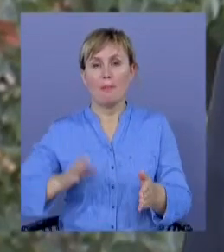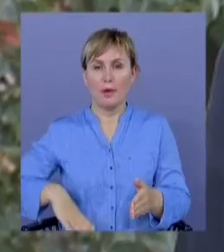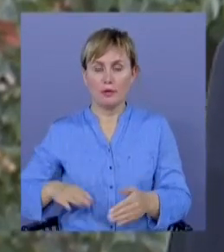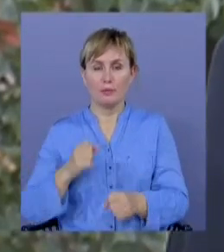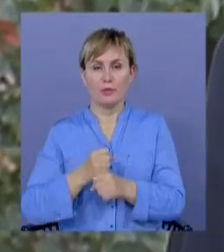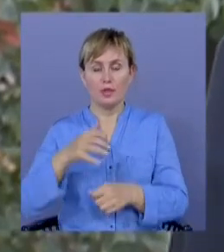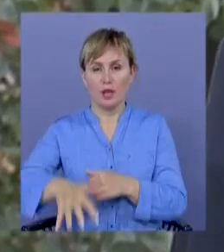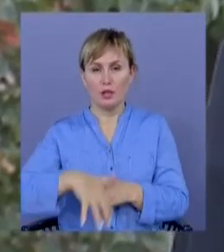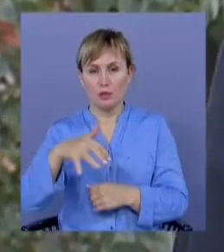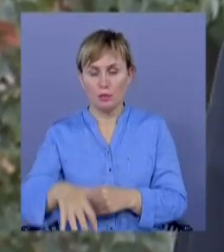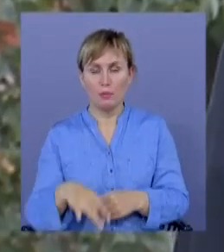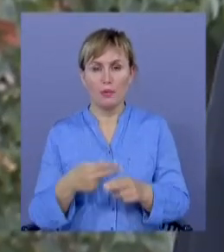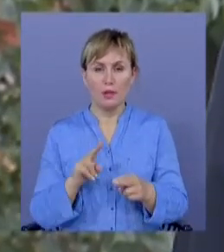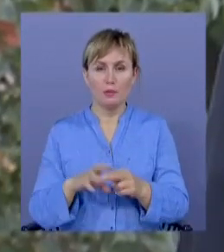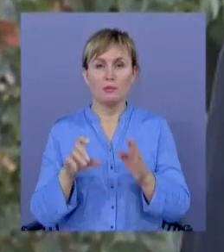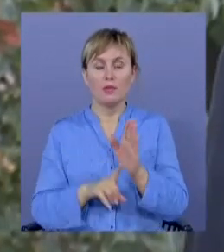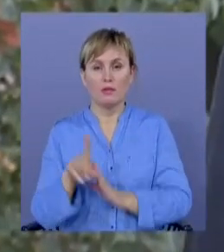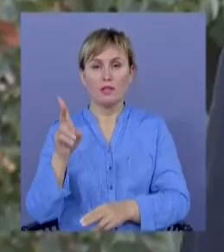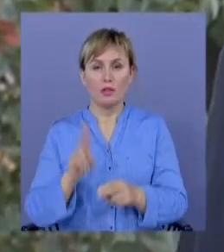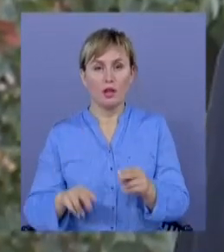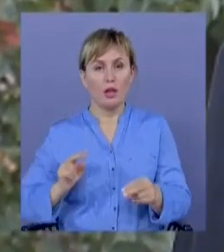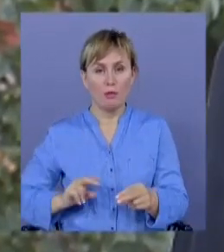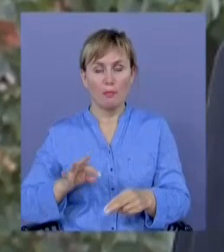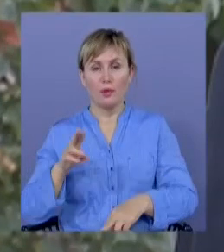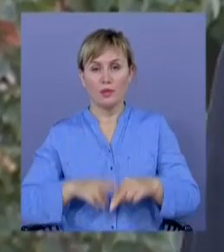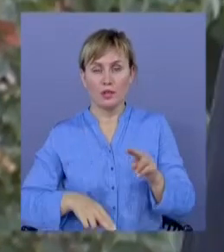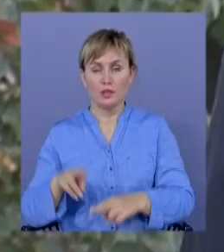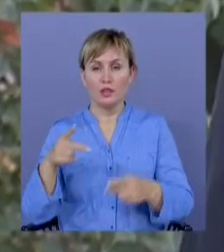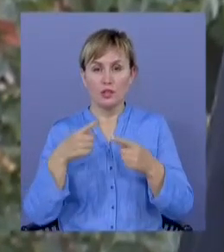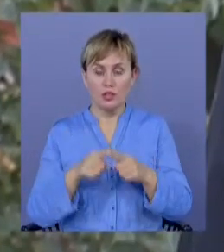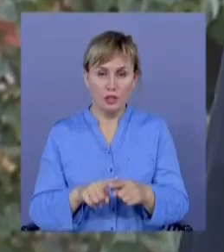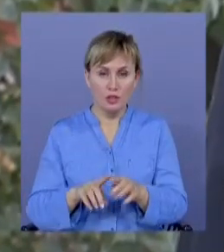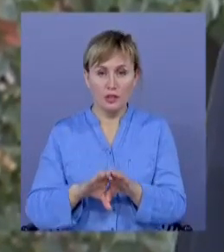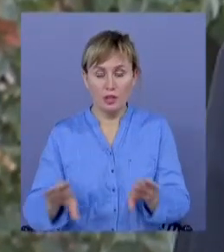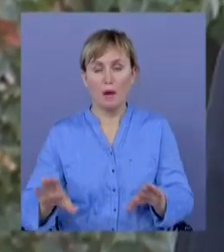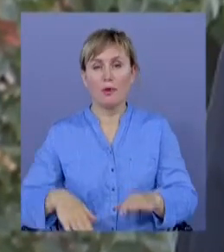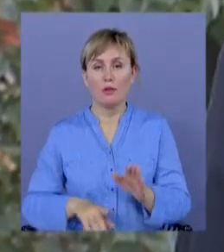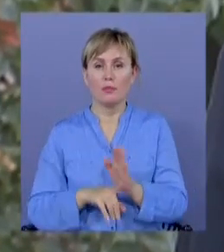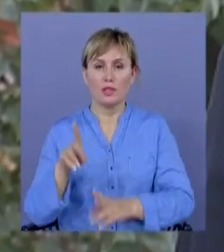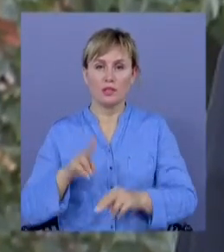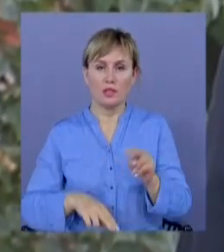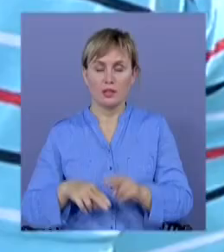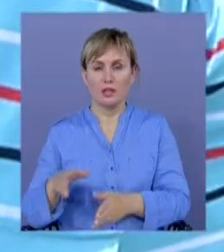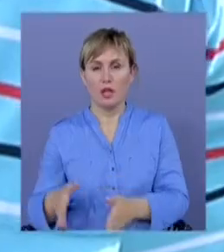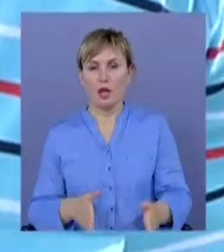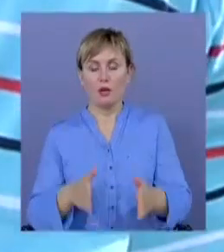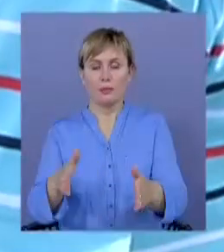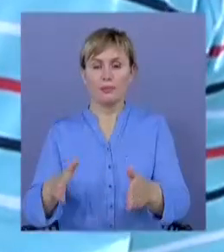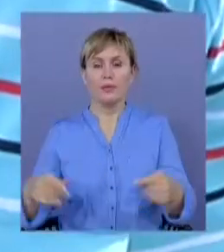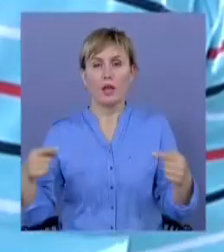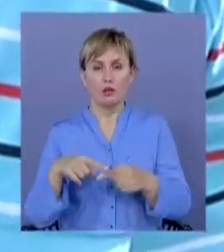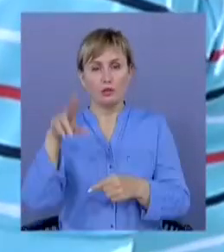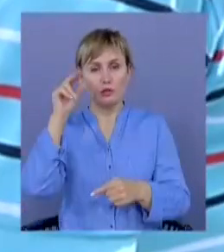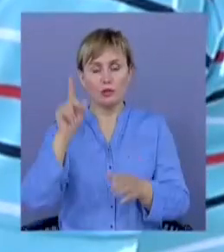проводить раскопочные работы. Поэтому сперва закончатся работы по строительству инженерных сетей, только потом начнется строительство дорог. Конкретную